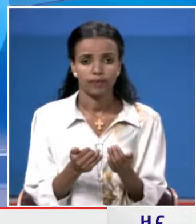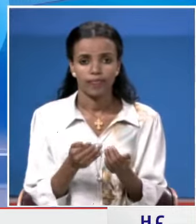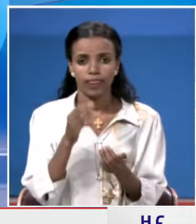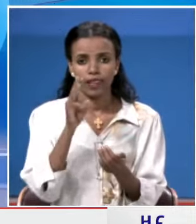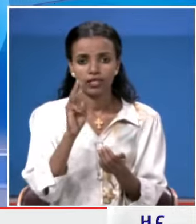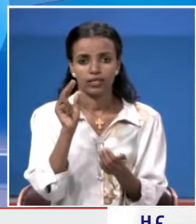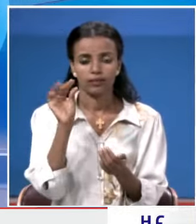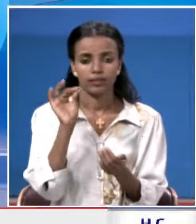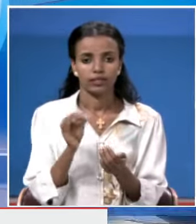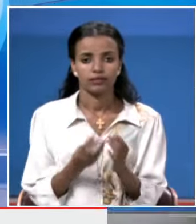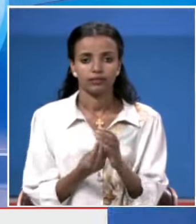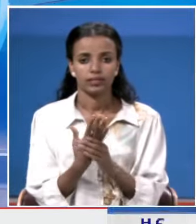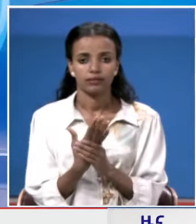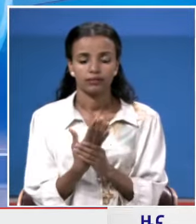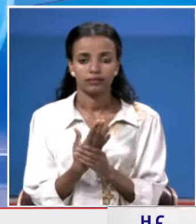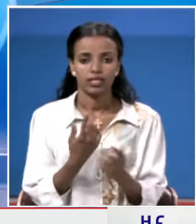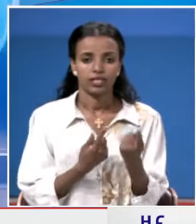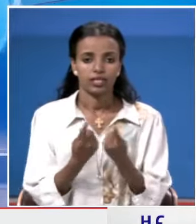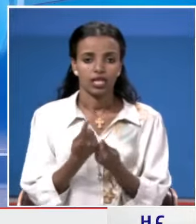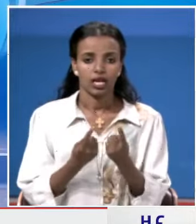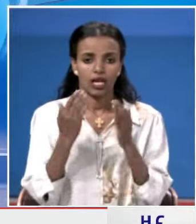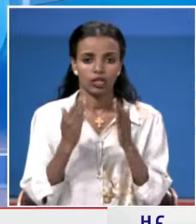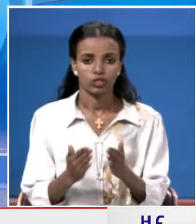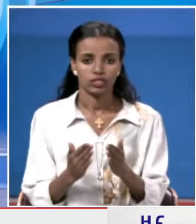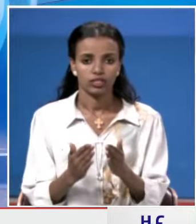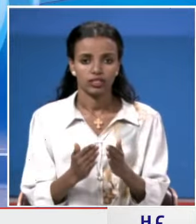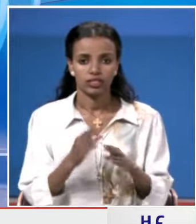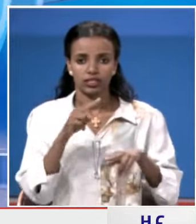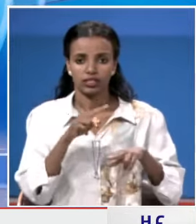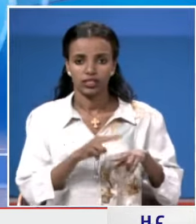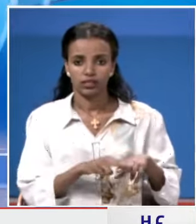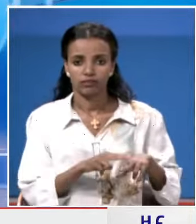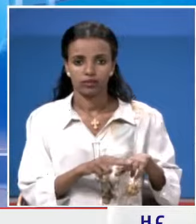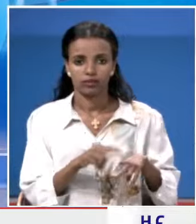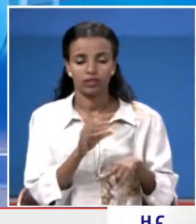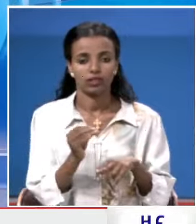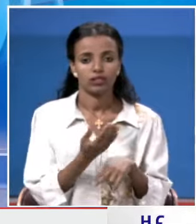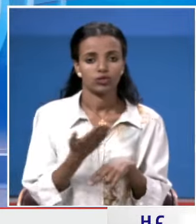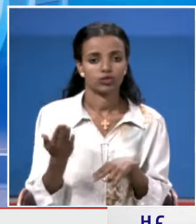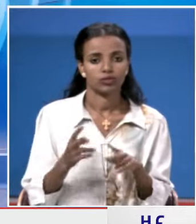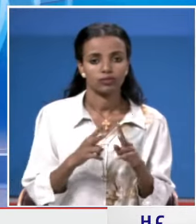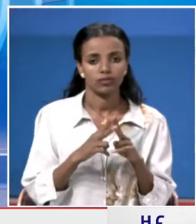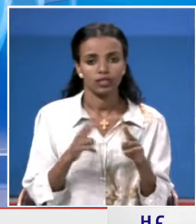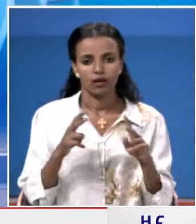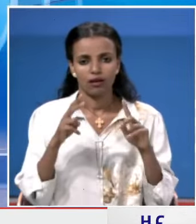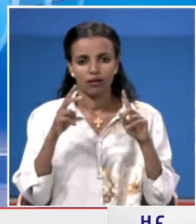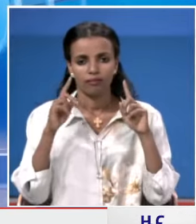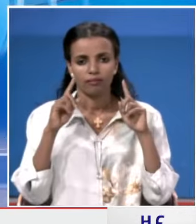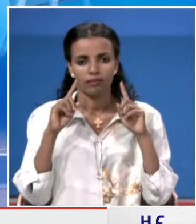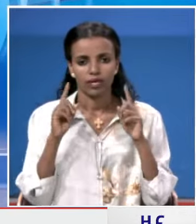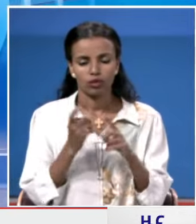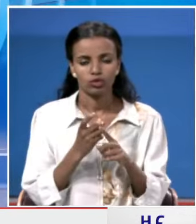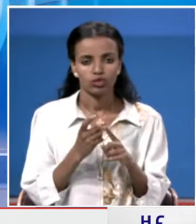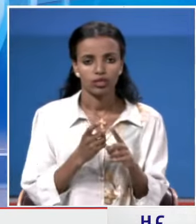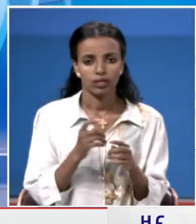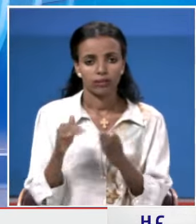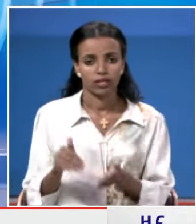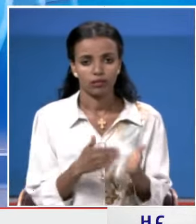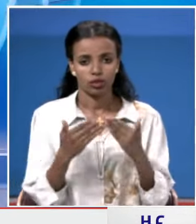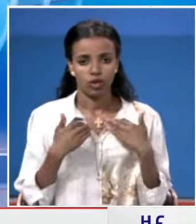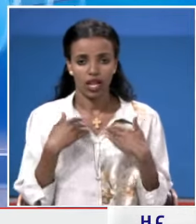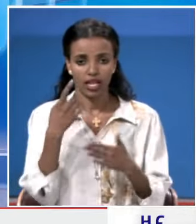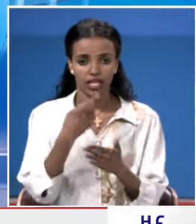ምርትም ነጋዴዎቹም ስቶክ ላይ እያጠራቀሙና ነገሮችን በጣም ያባብሷቸዋል በሞኖፖል። በየመንገዱ ያለ